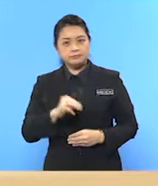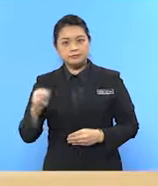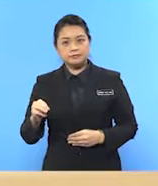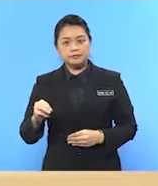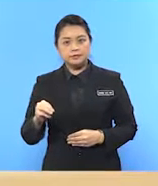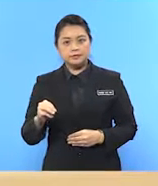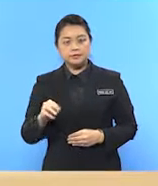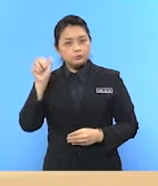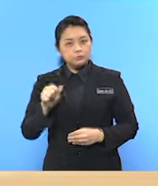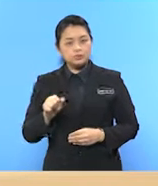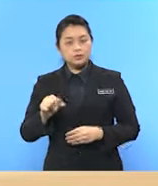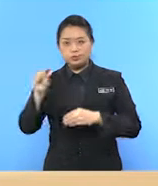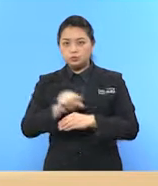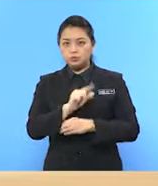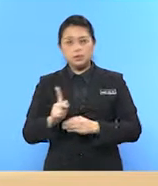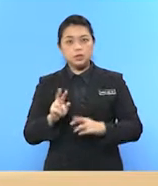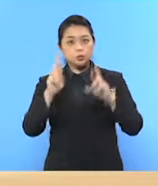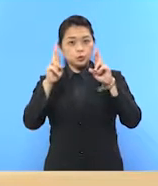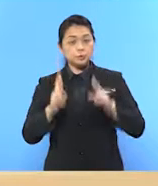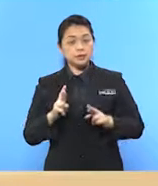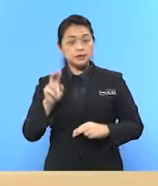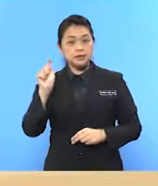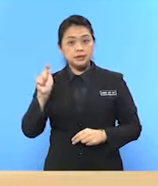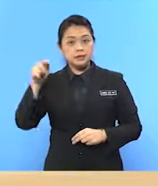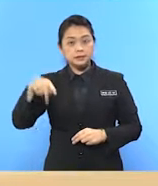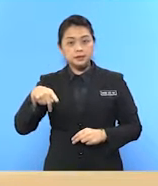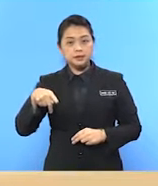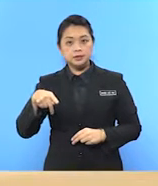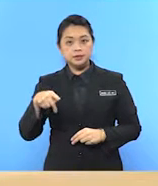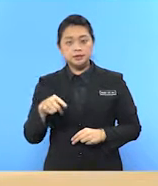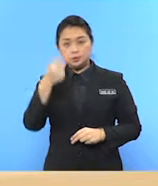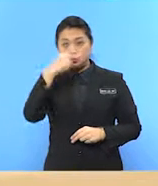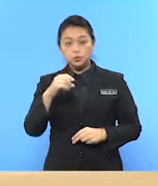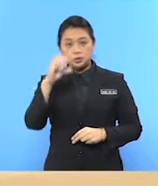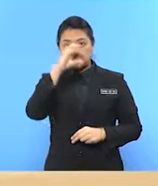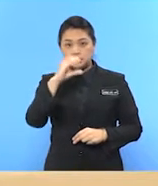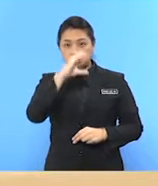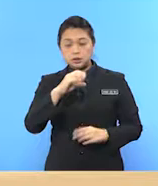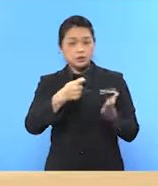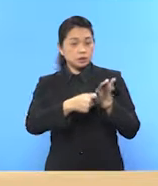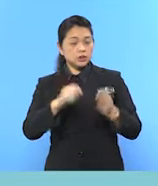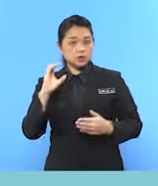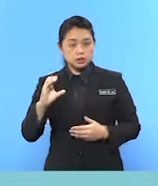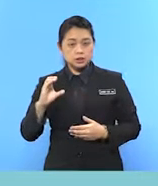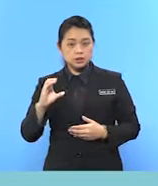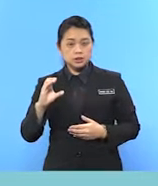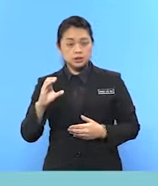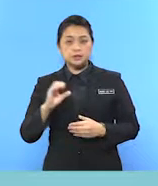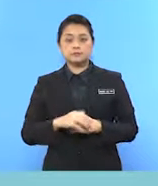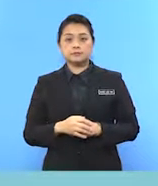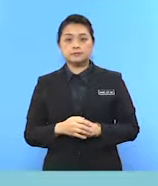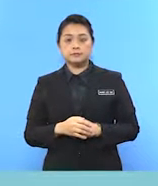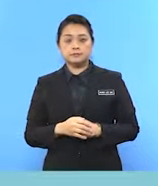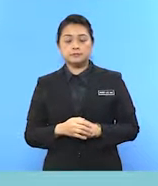Murid-murid juga boleh menggunakan rumus teorem Pythagoras, iaitu untuk mencari nilai C, kita boleh